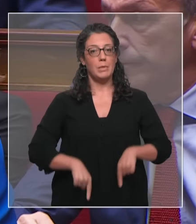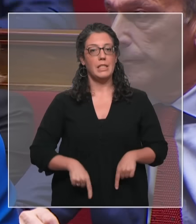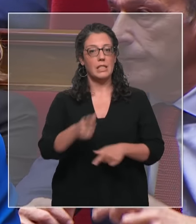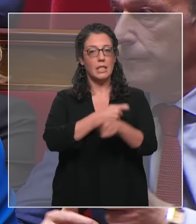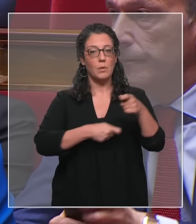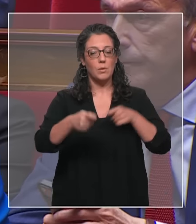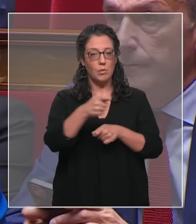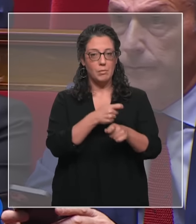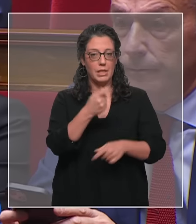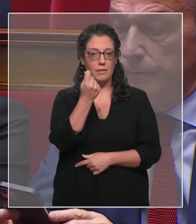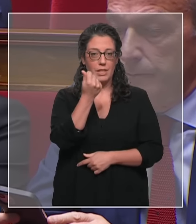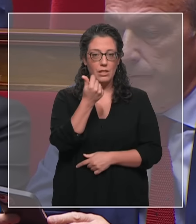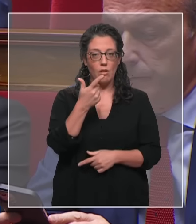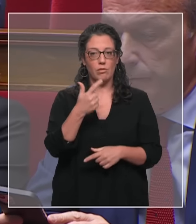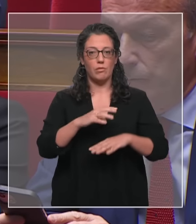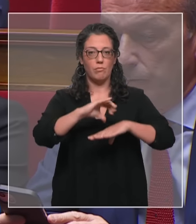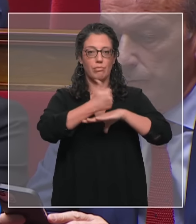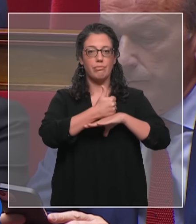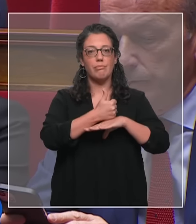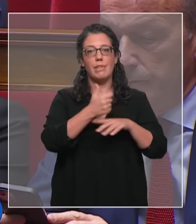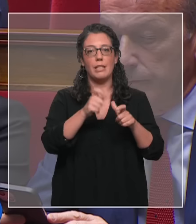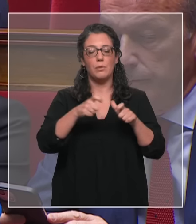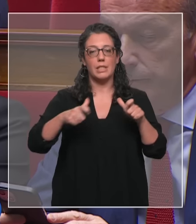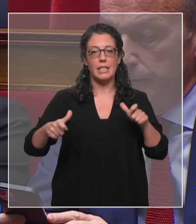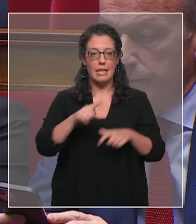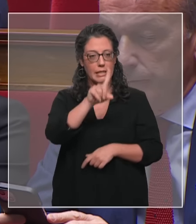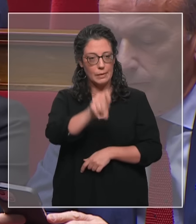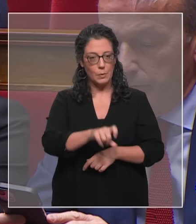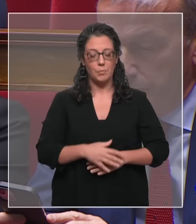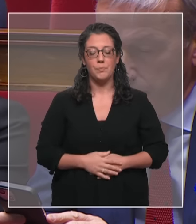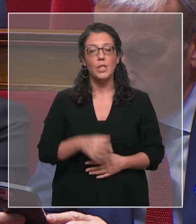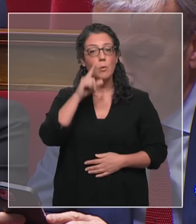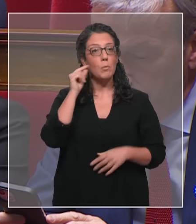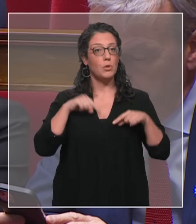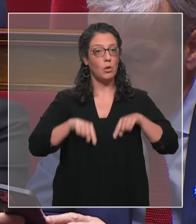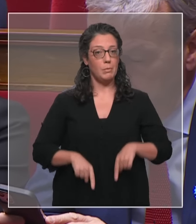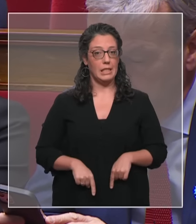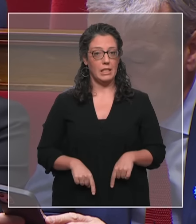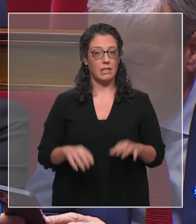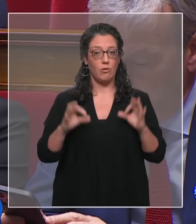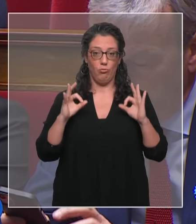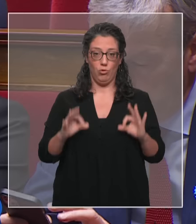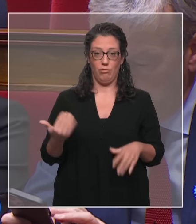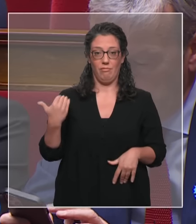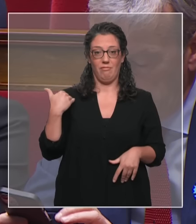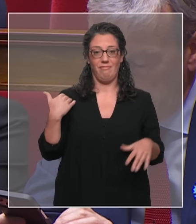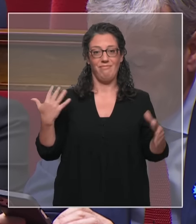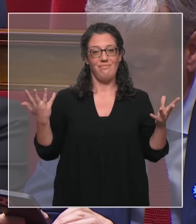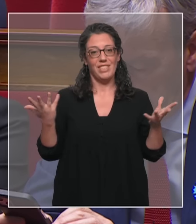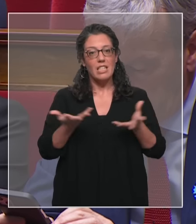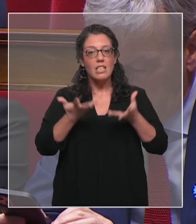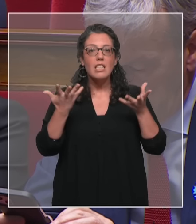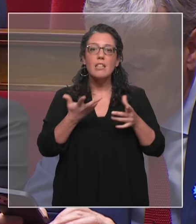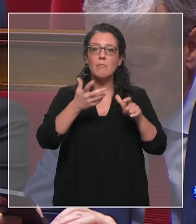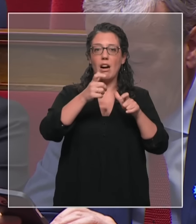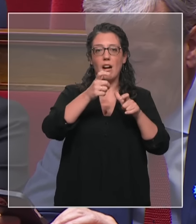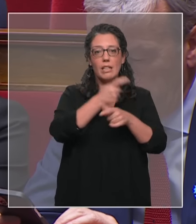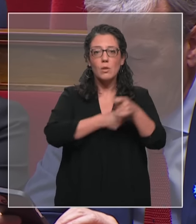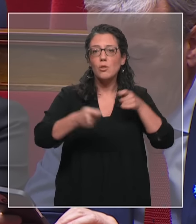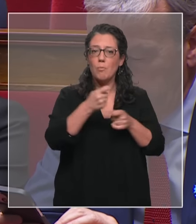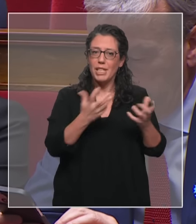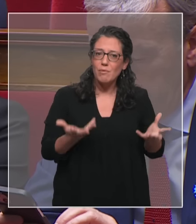l'Économie, des Finances et de la Souveraineté industrielle. Monsieur le ministre, alors que nous avions réussi à mettre en place un climat économique porteur et dynamique,